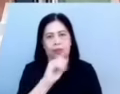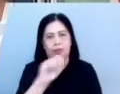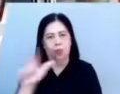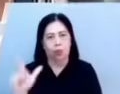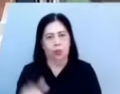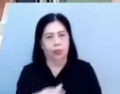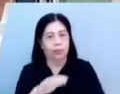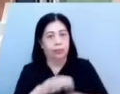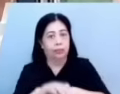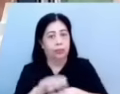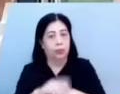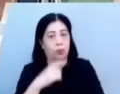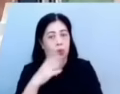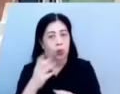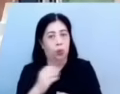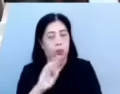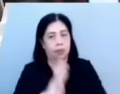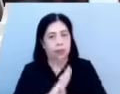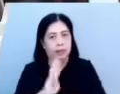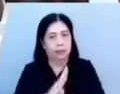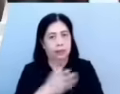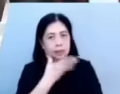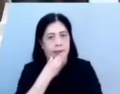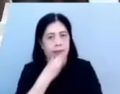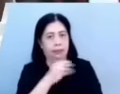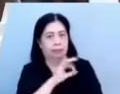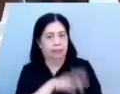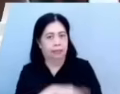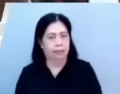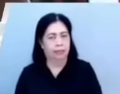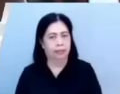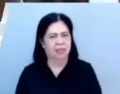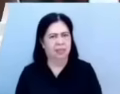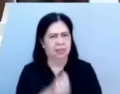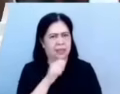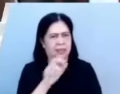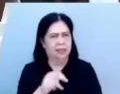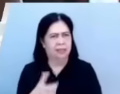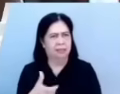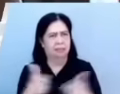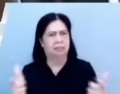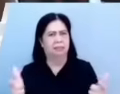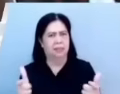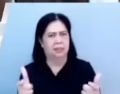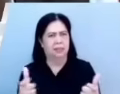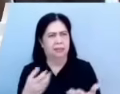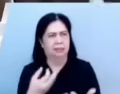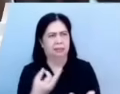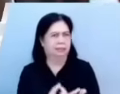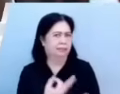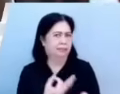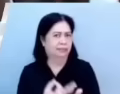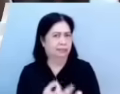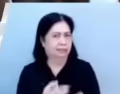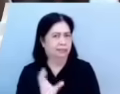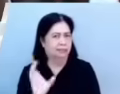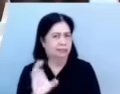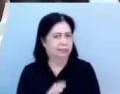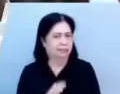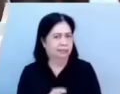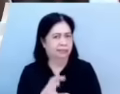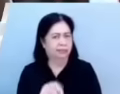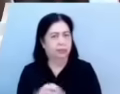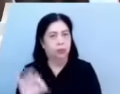sa mga nais magnegosyo at kumita, hindi naman kailangan ng malaking, malaking halaga na puhunan. Basta